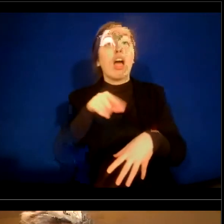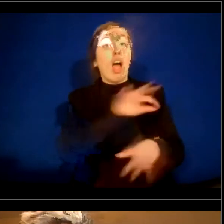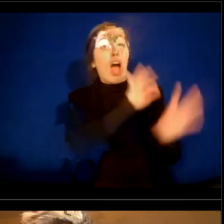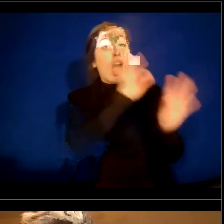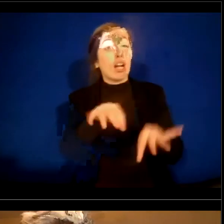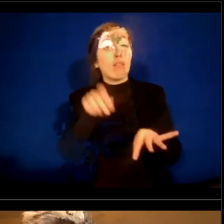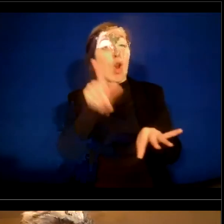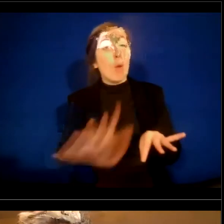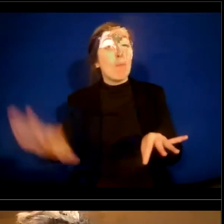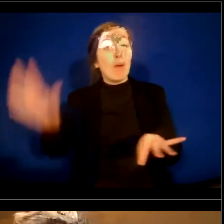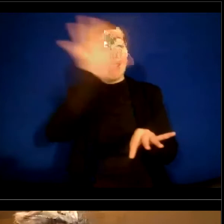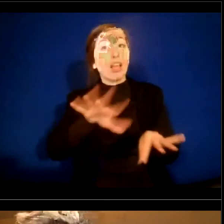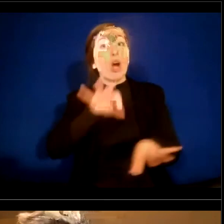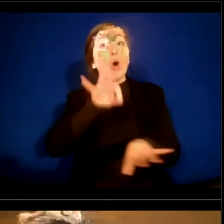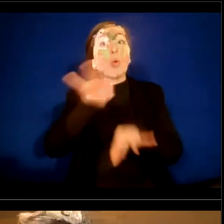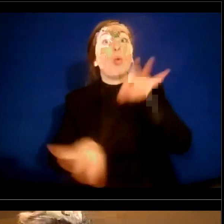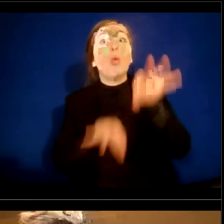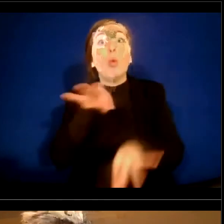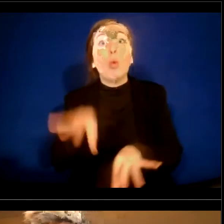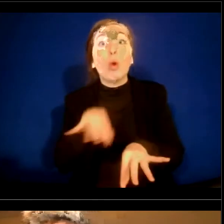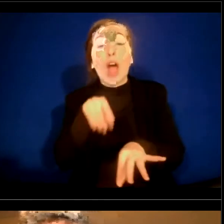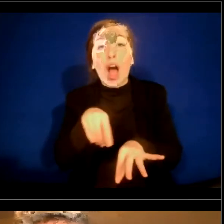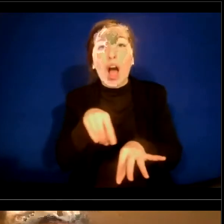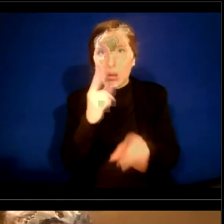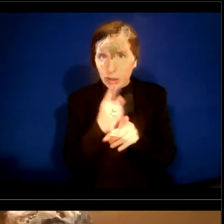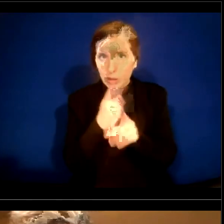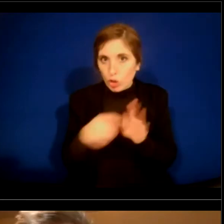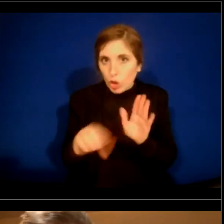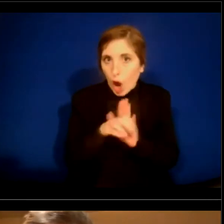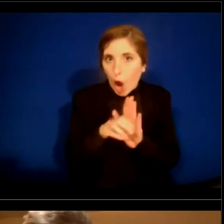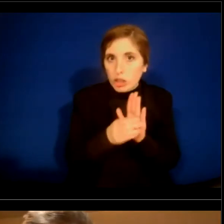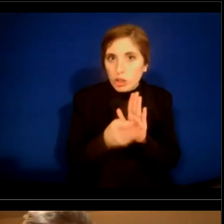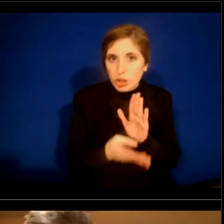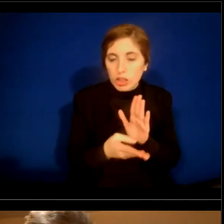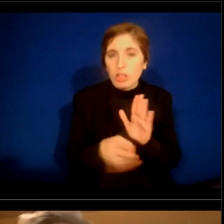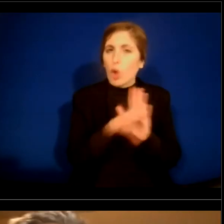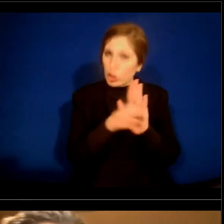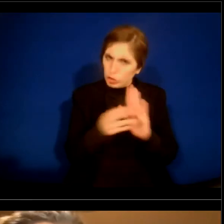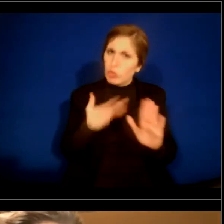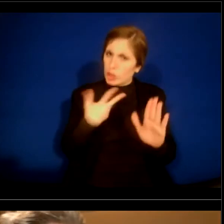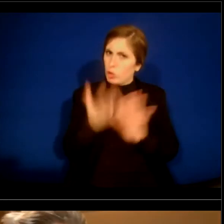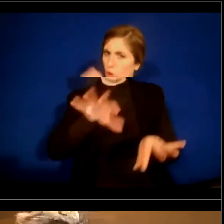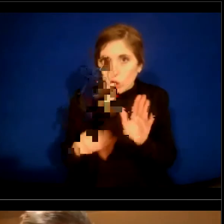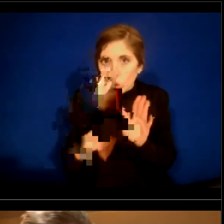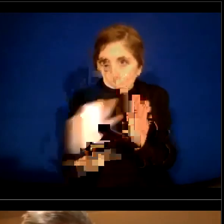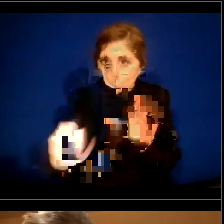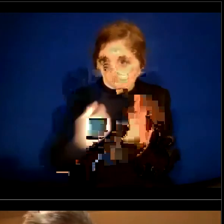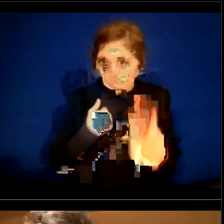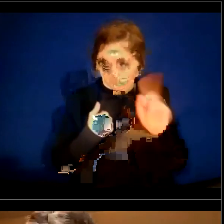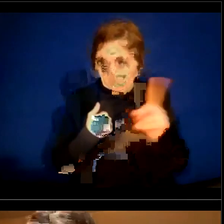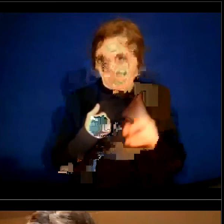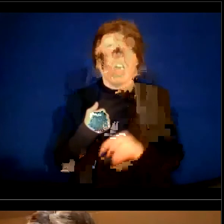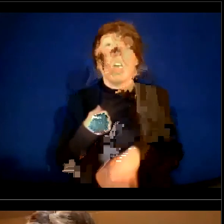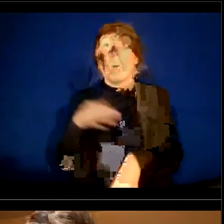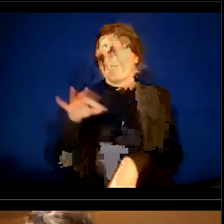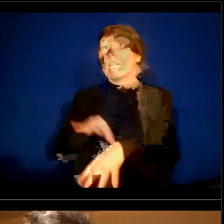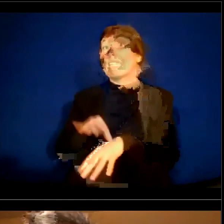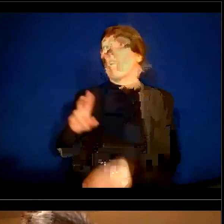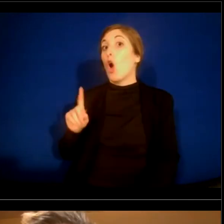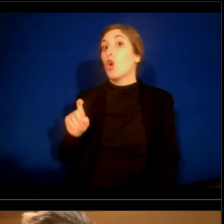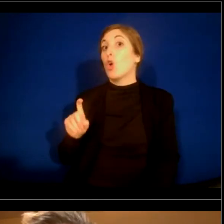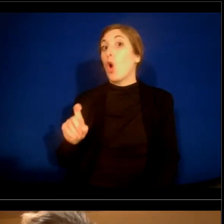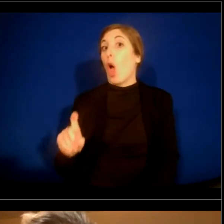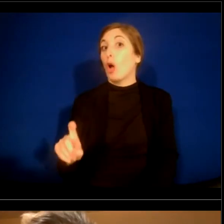tardi, però questa è un po' la mia visione e non delle fonti, perché altrimenti è molto difficile. Però